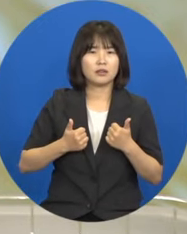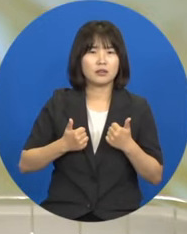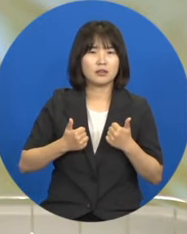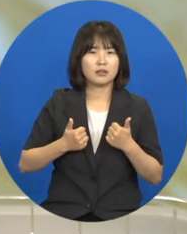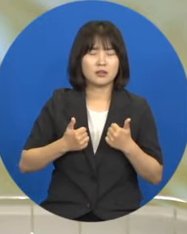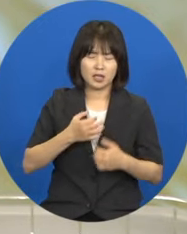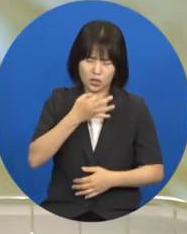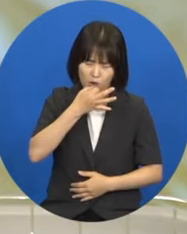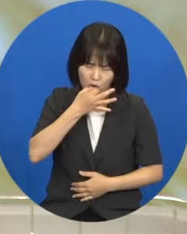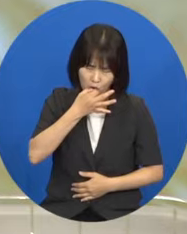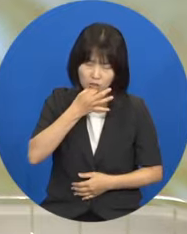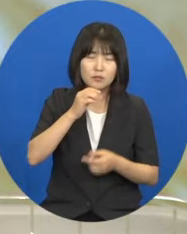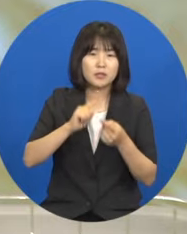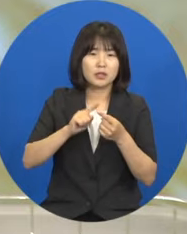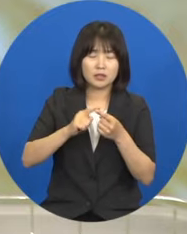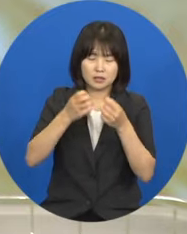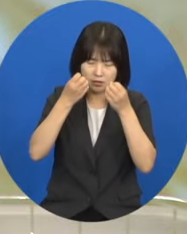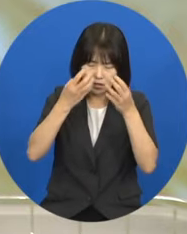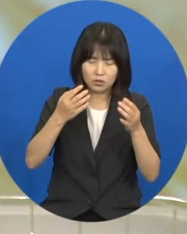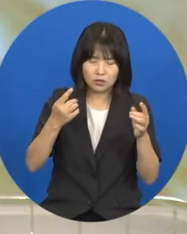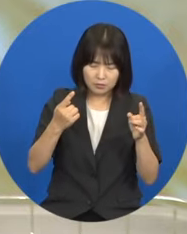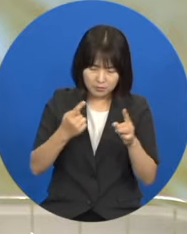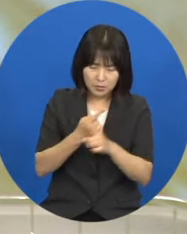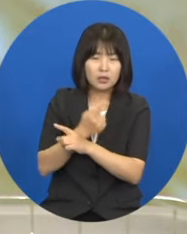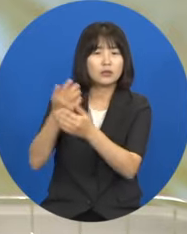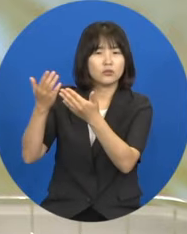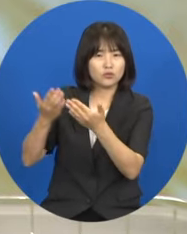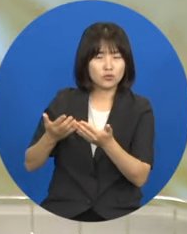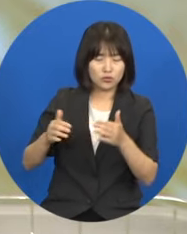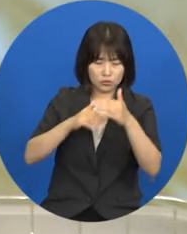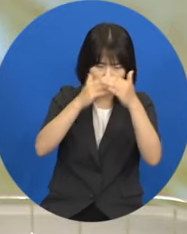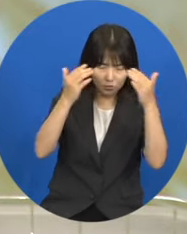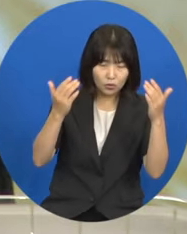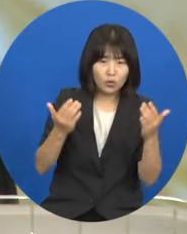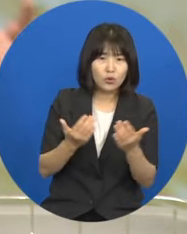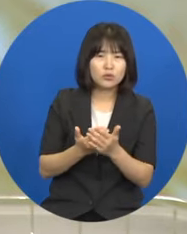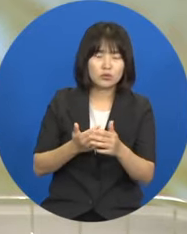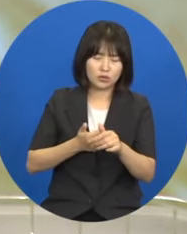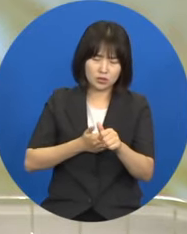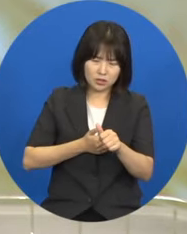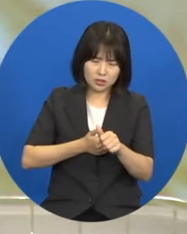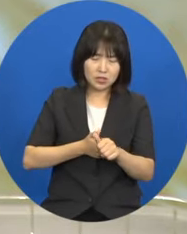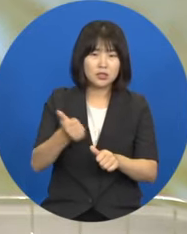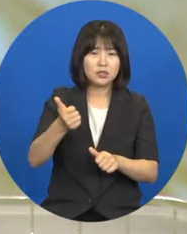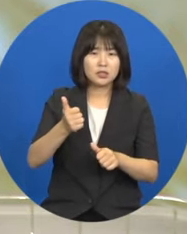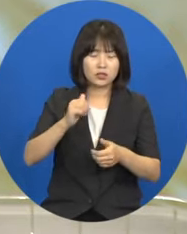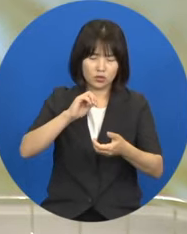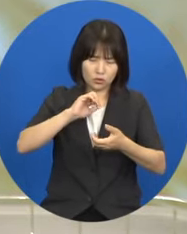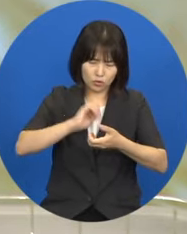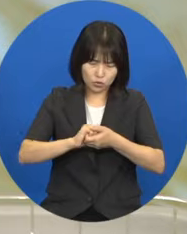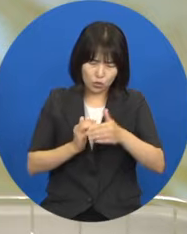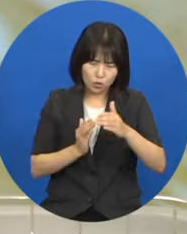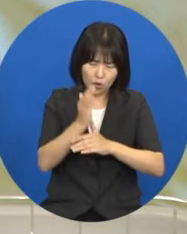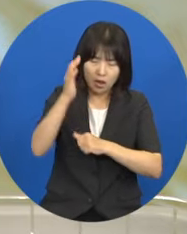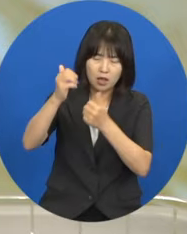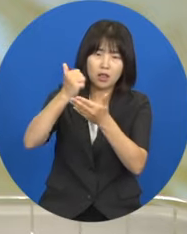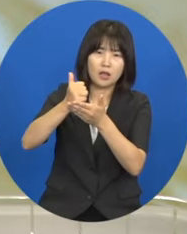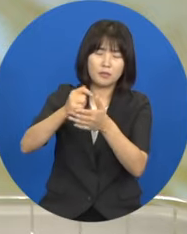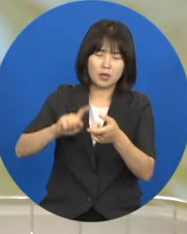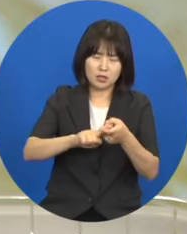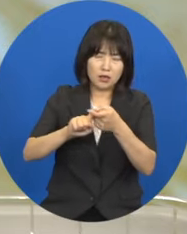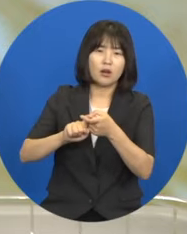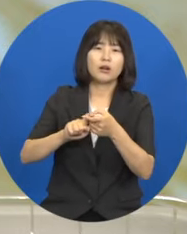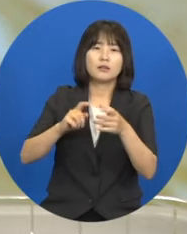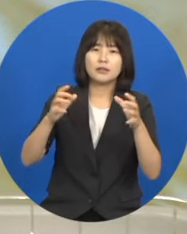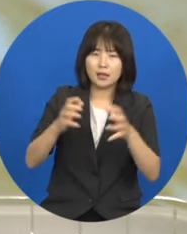욕심의 마음을 새롭게 하시고 이 모든 것을 극복하여 초월하고 하나님과 연합할 수 있는